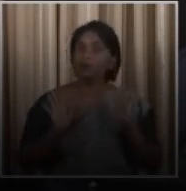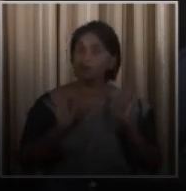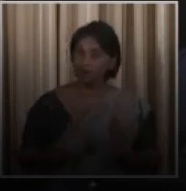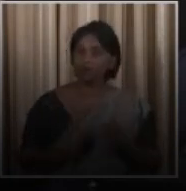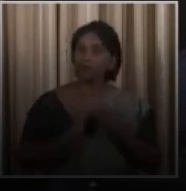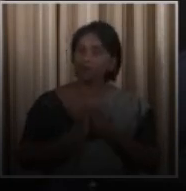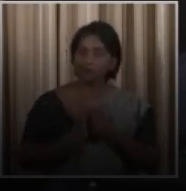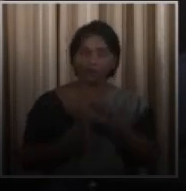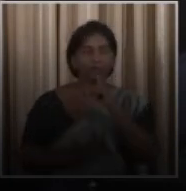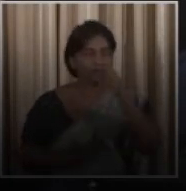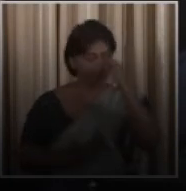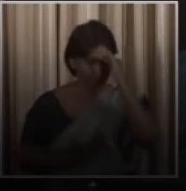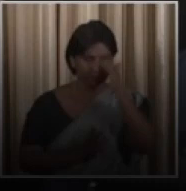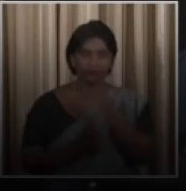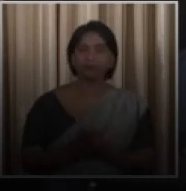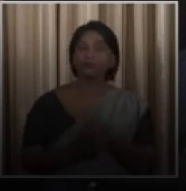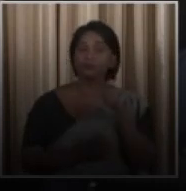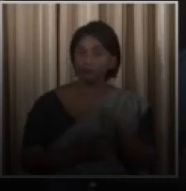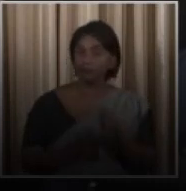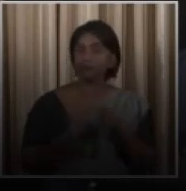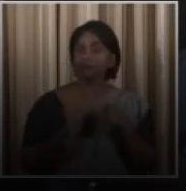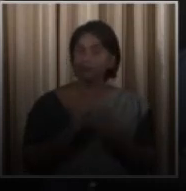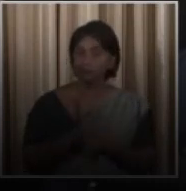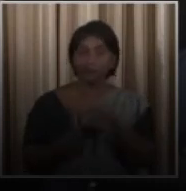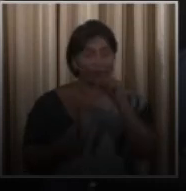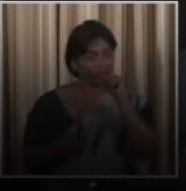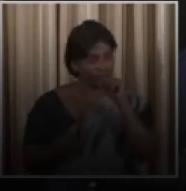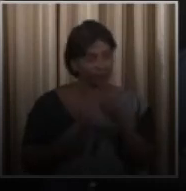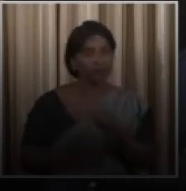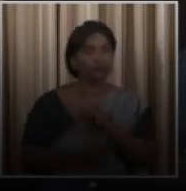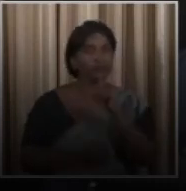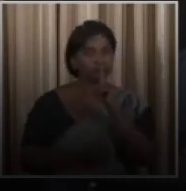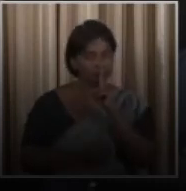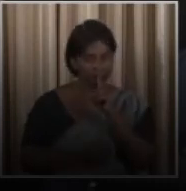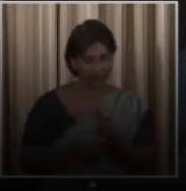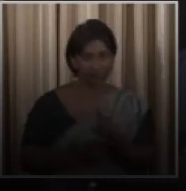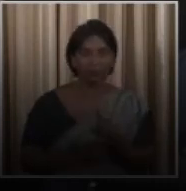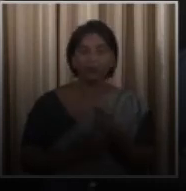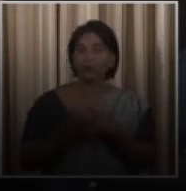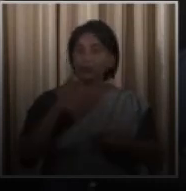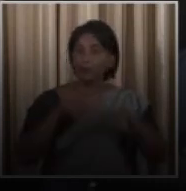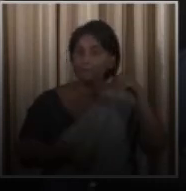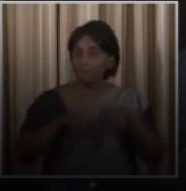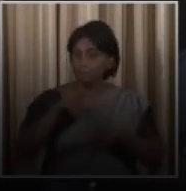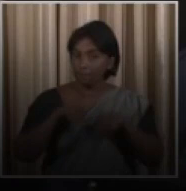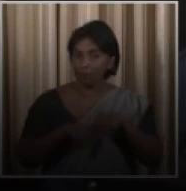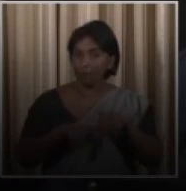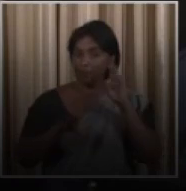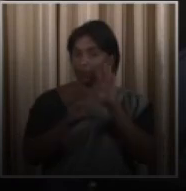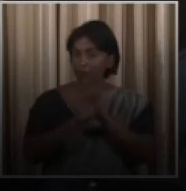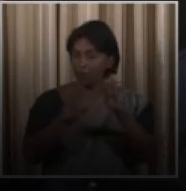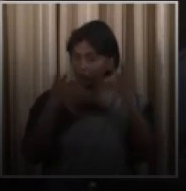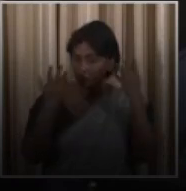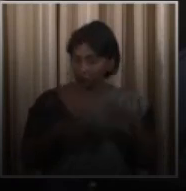ගරු කතානායකතුමනි මේ පනතේ පැහැදිලිවම කියනවා මැතිවරණයක් ප්‍රකාශයට පත්